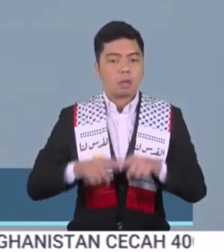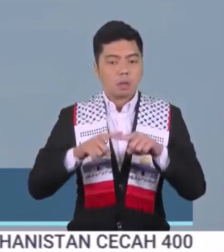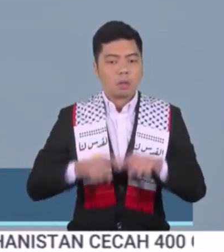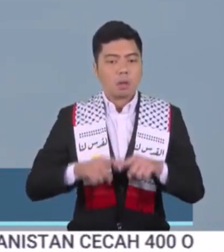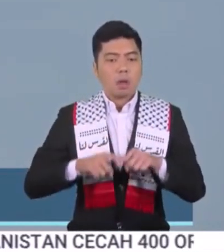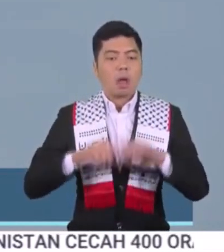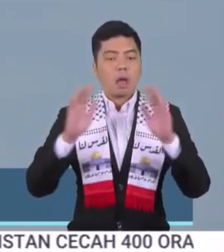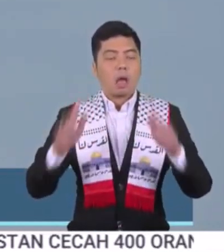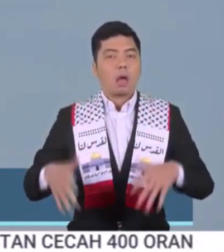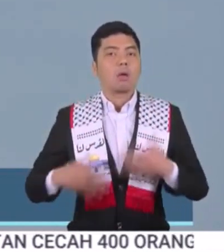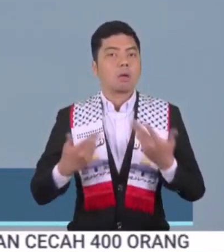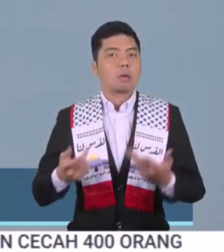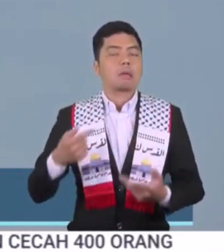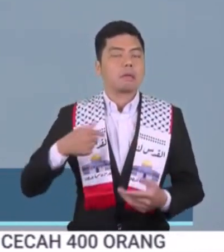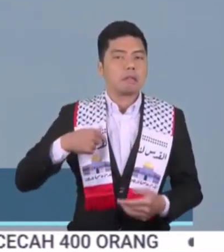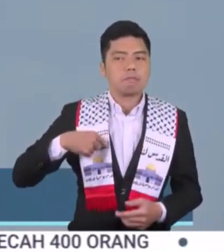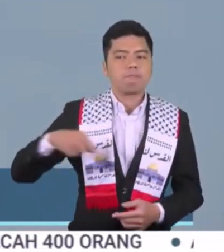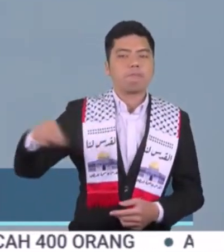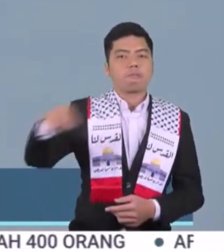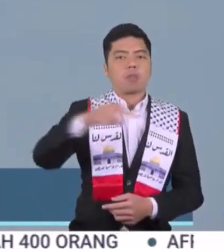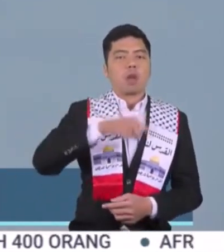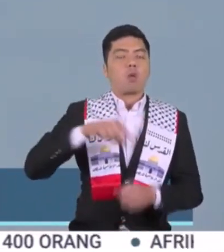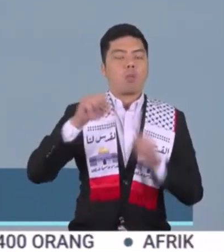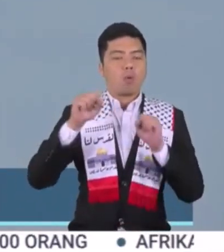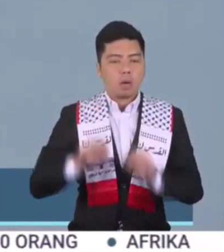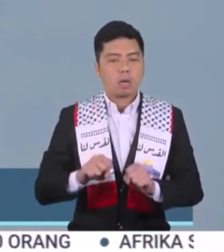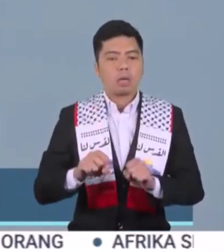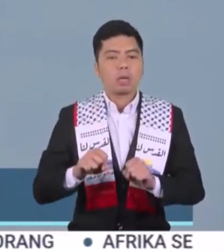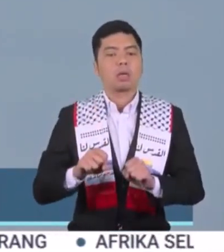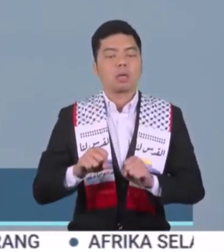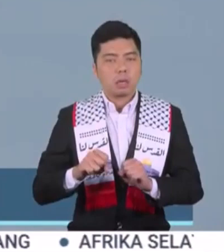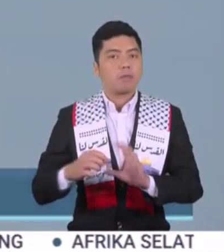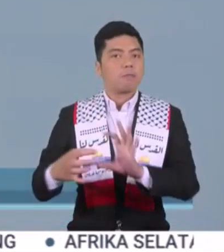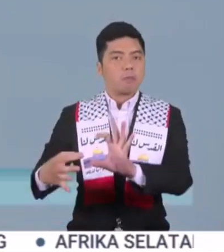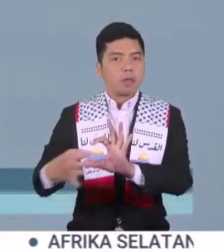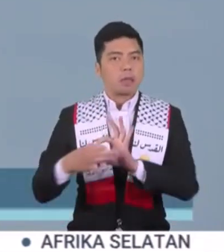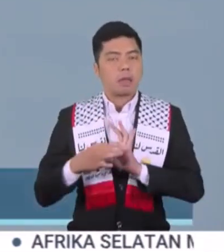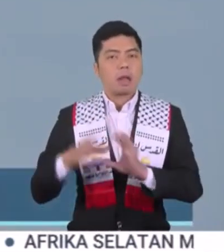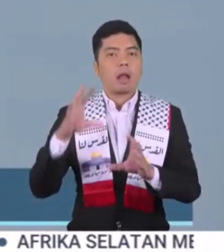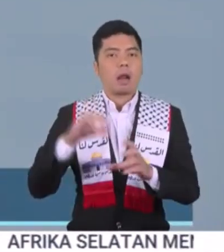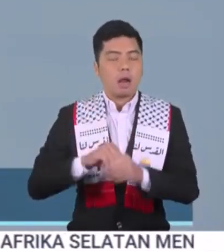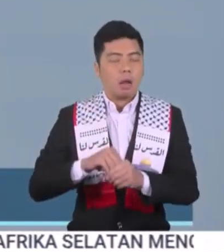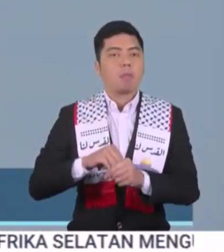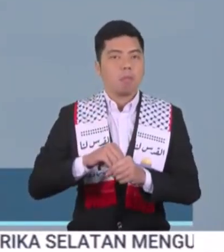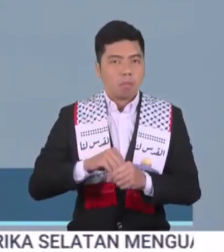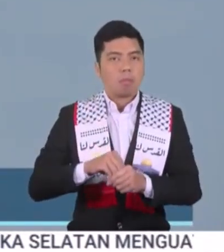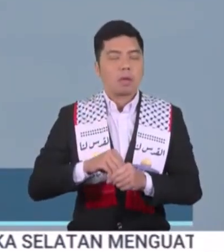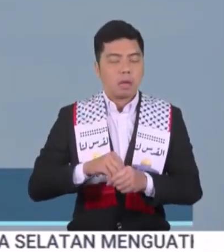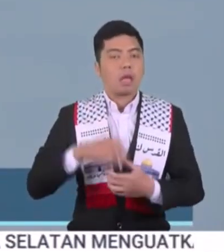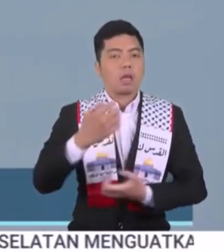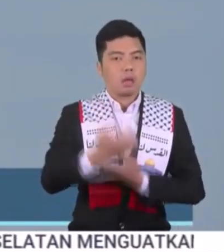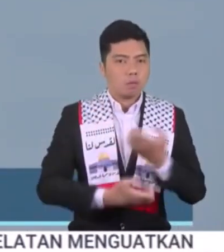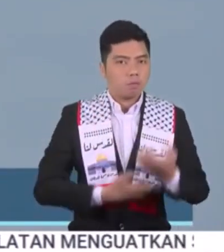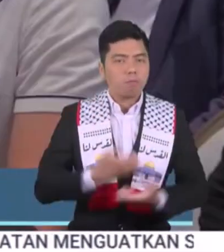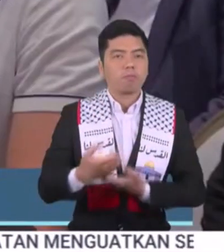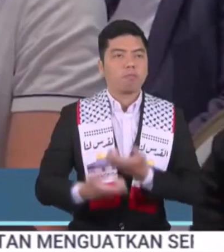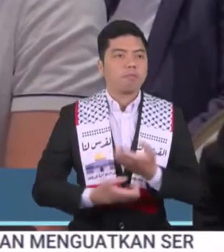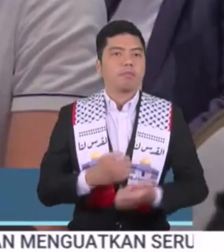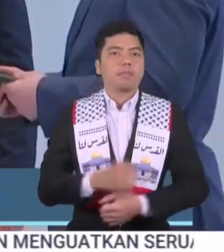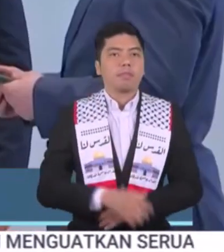to build our own strength, particularly among emerging economies, Uzbekistan and